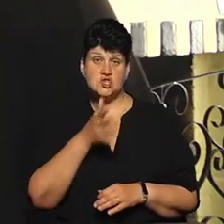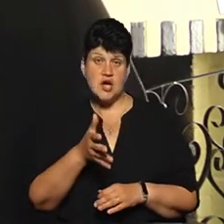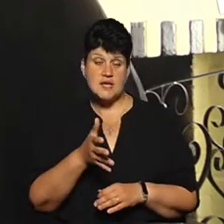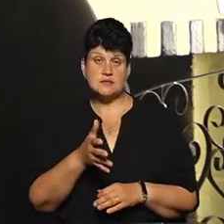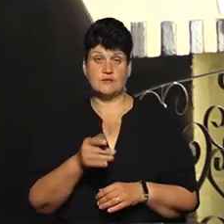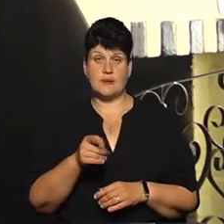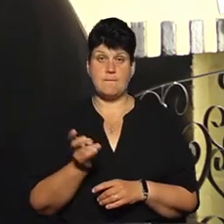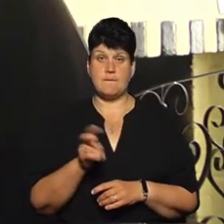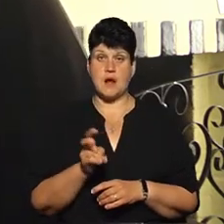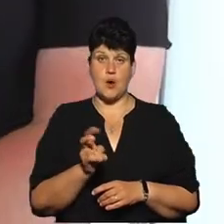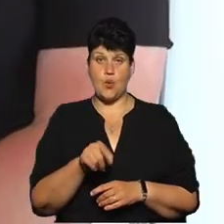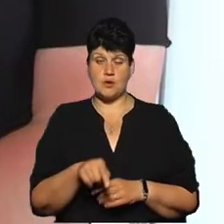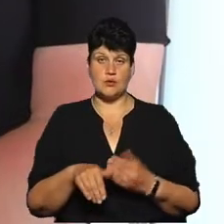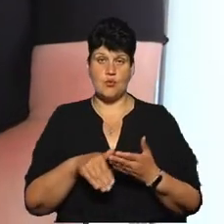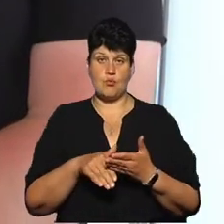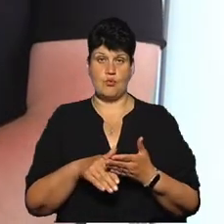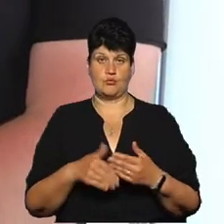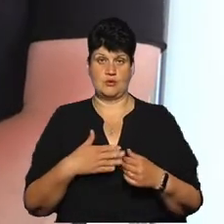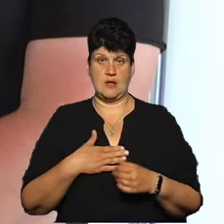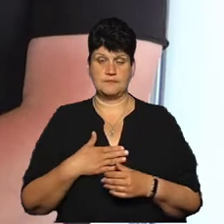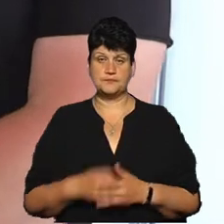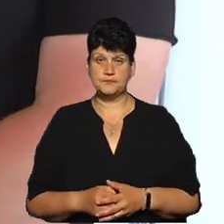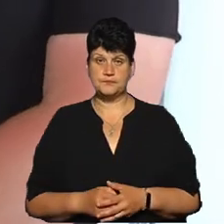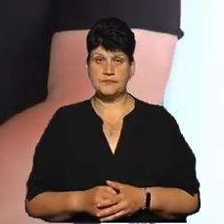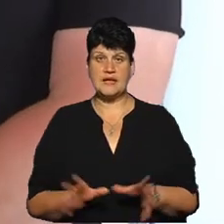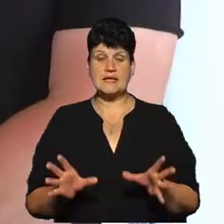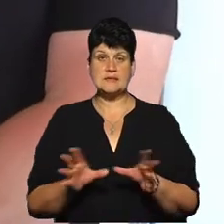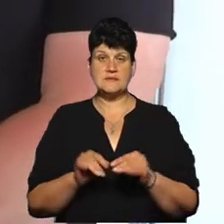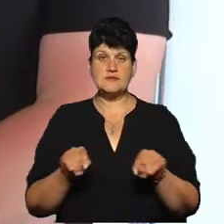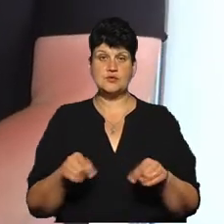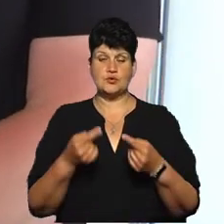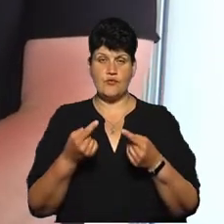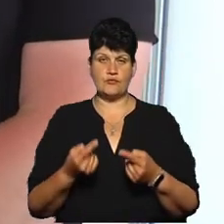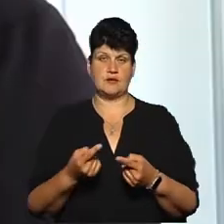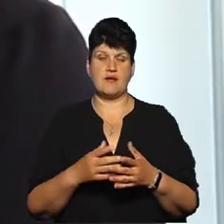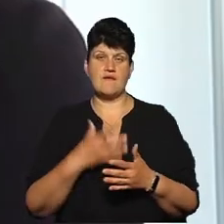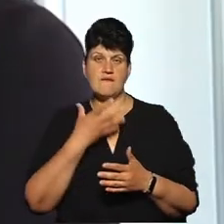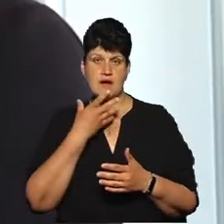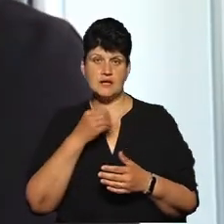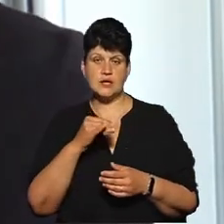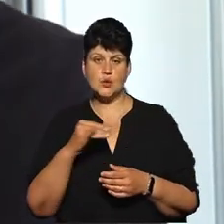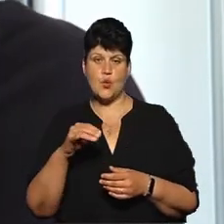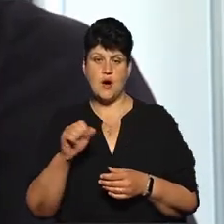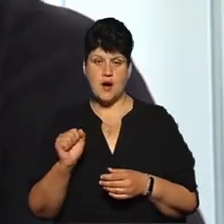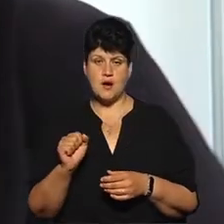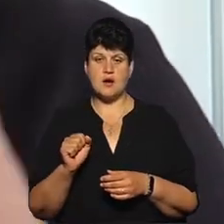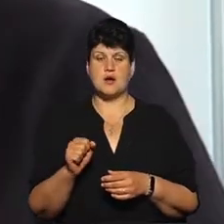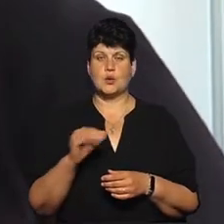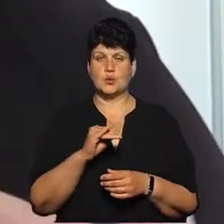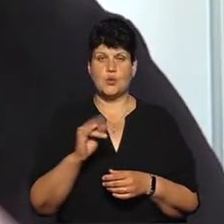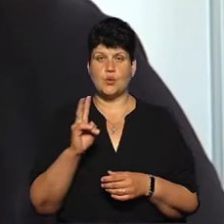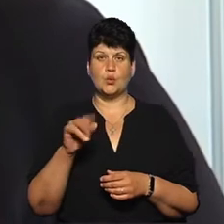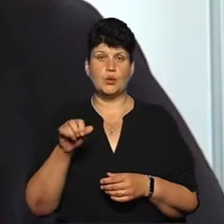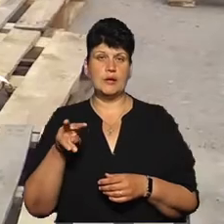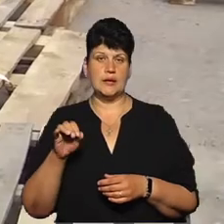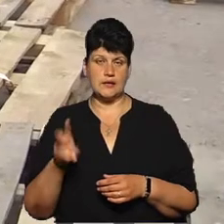приходять і допомагають нам у Карітасі. Співзасновник Тернопільського благодійного фонду «Файне.UA» Юрко Кулик розповідає, його організація є постійним